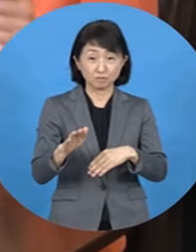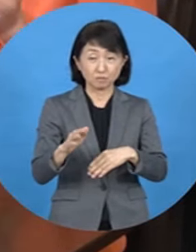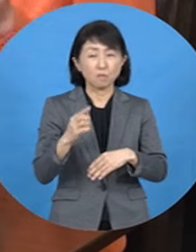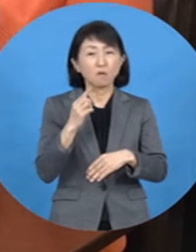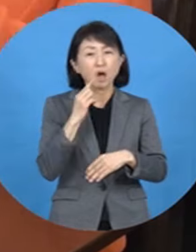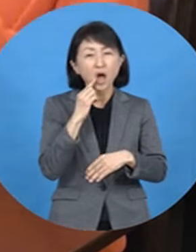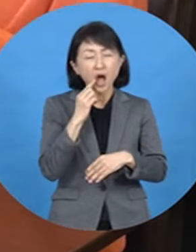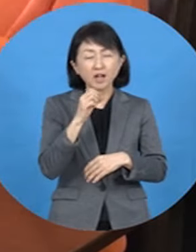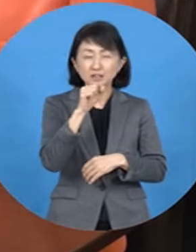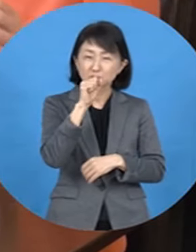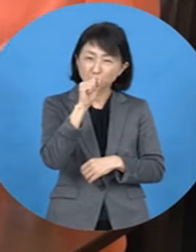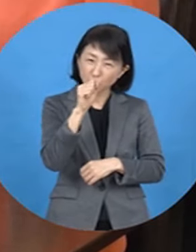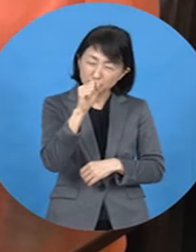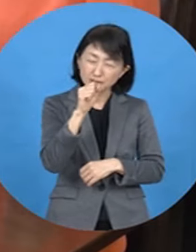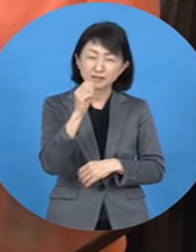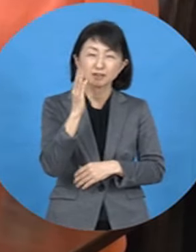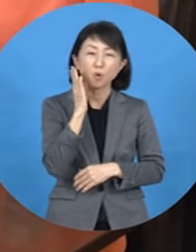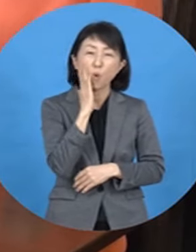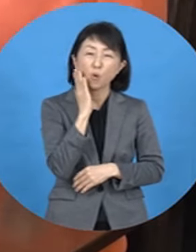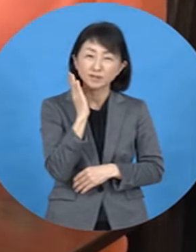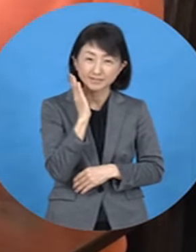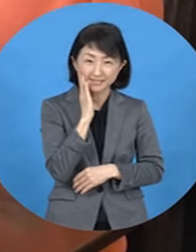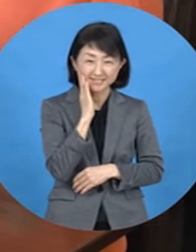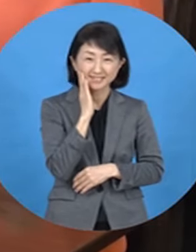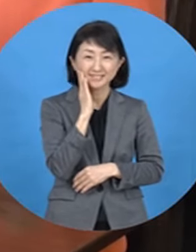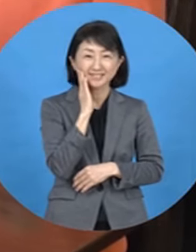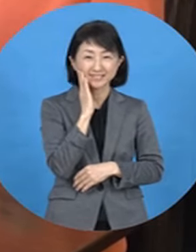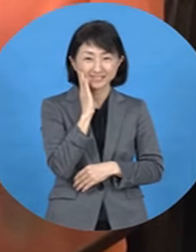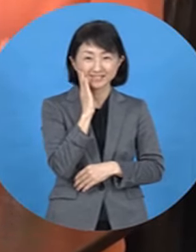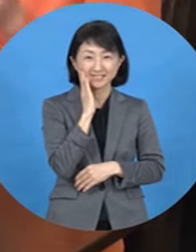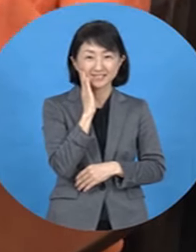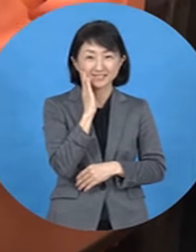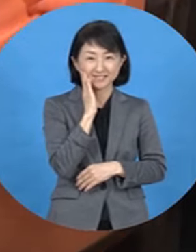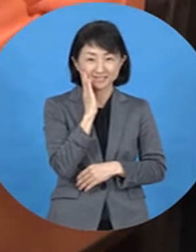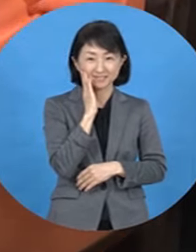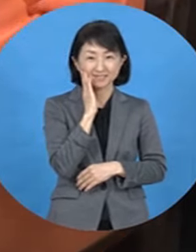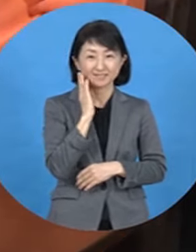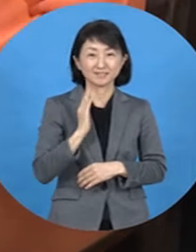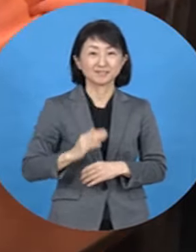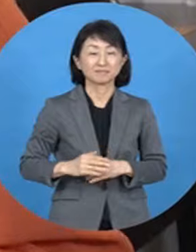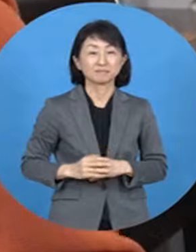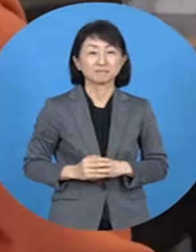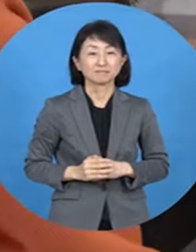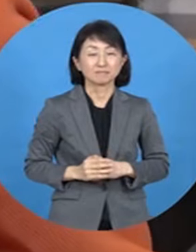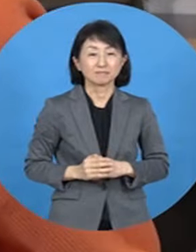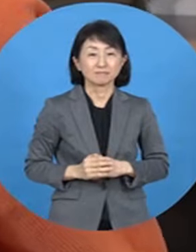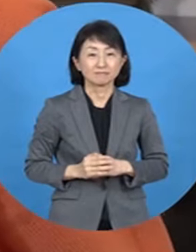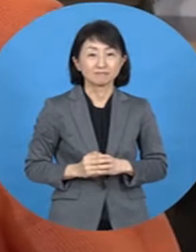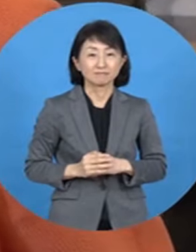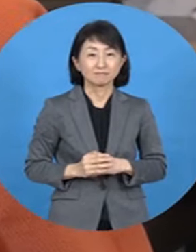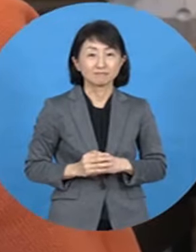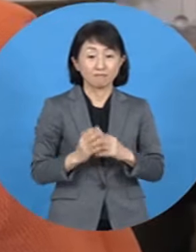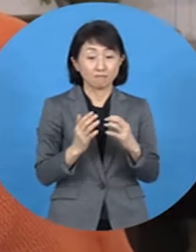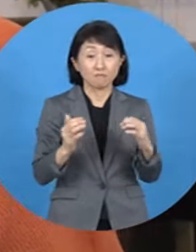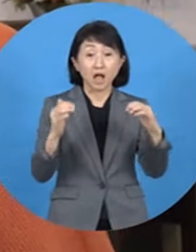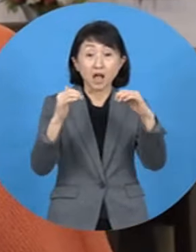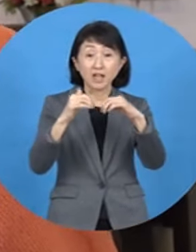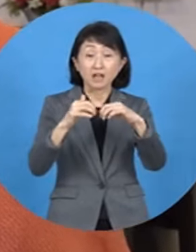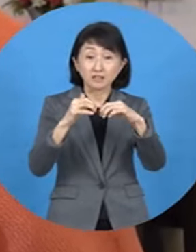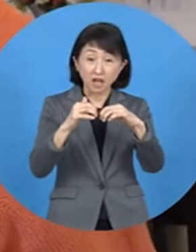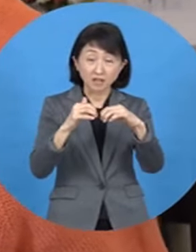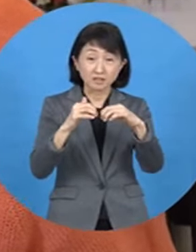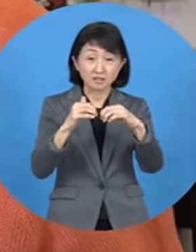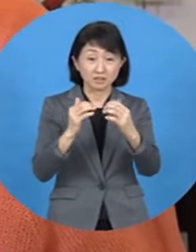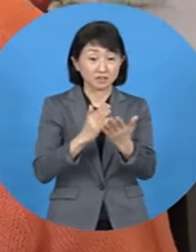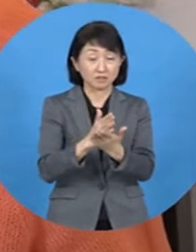あのお肉のうまみっていうのもすごく感じられますね。 はい、ありがとうございます。 おいしいです。 お野菜は8種類使っておりま